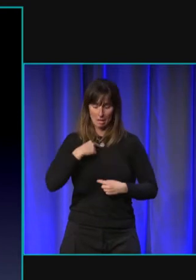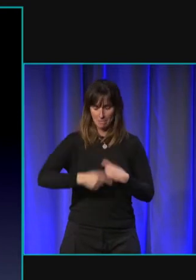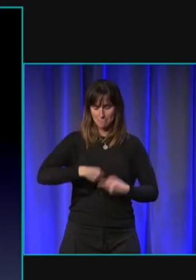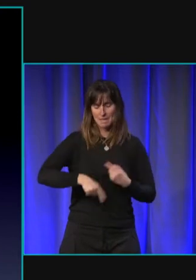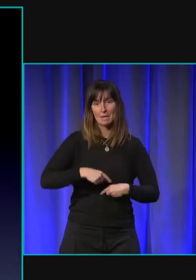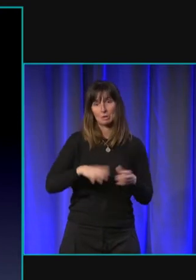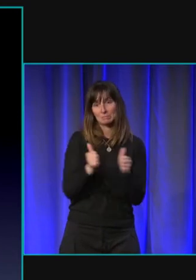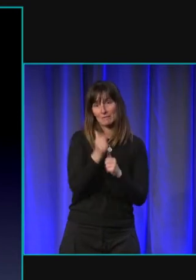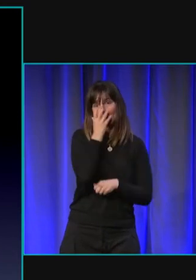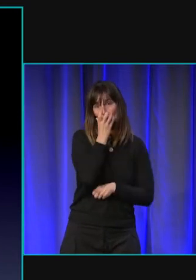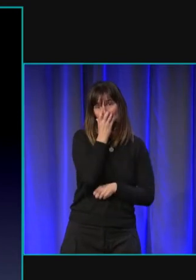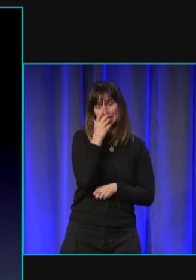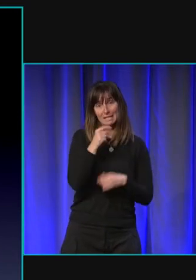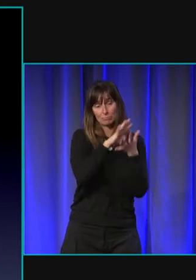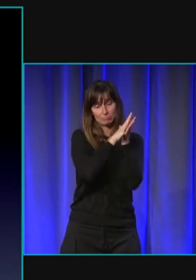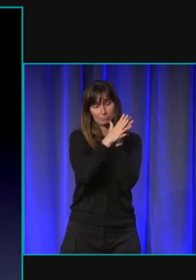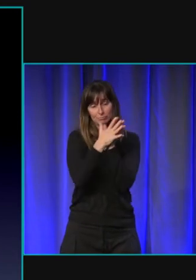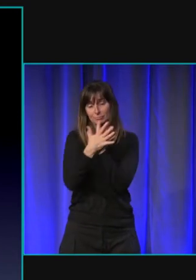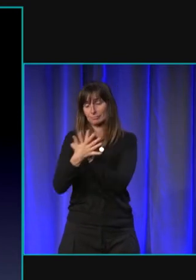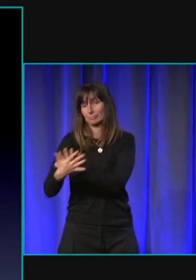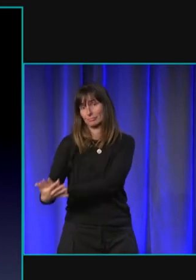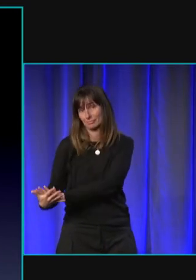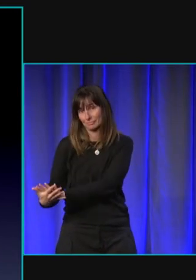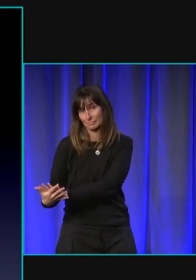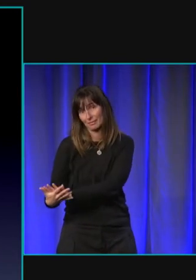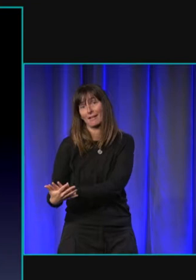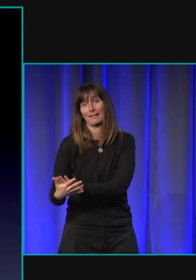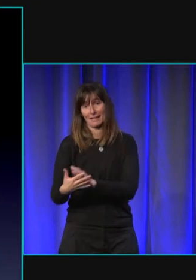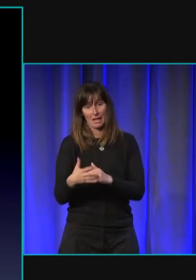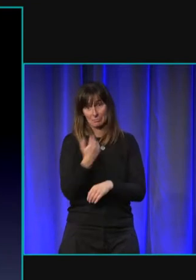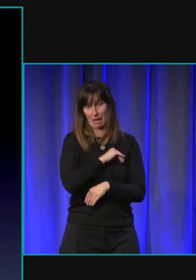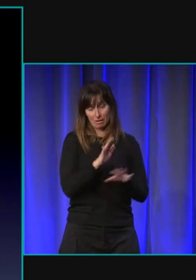qui se dégrade, notamment durant l'enfance, mais aussi durant le vieillissement.